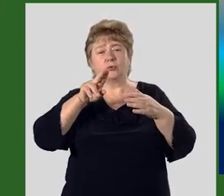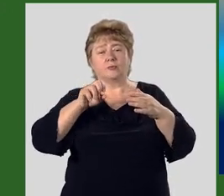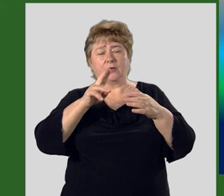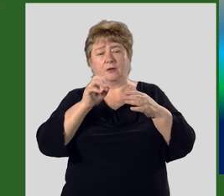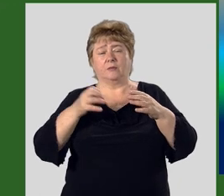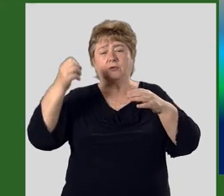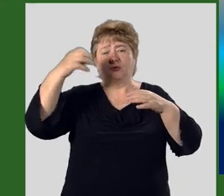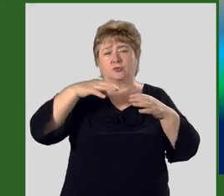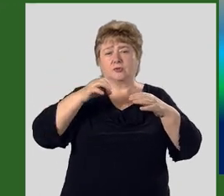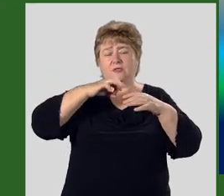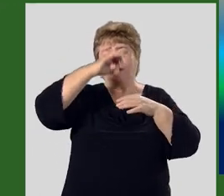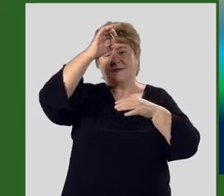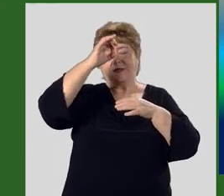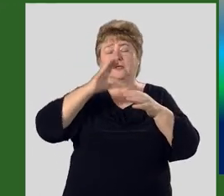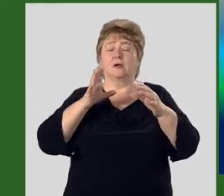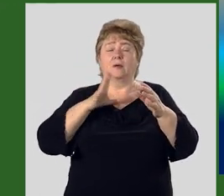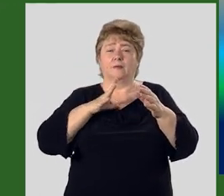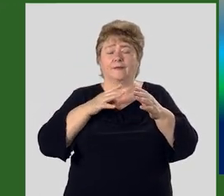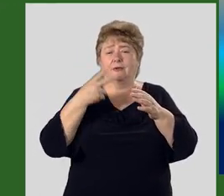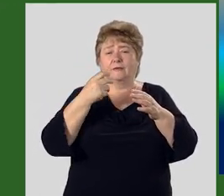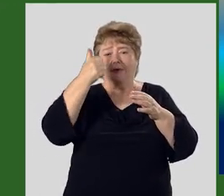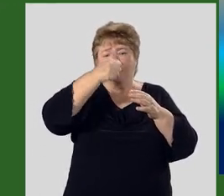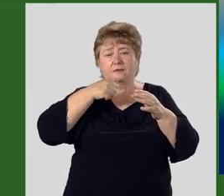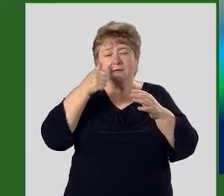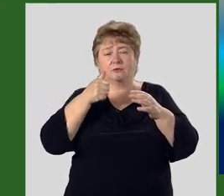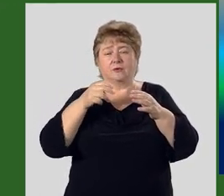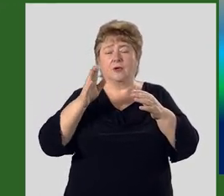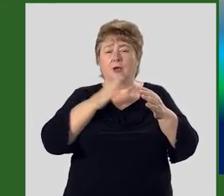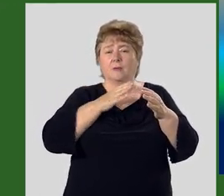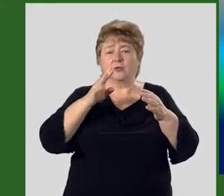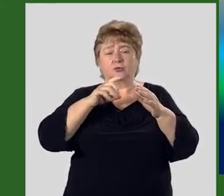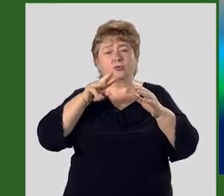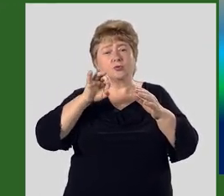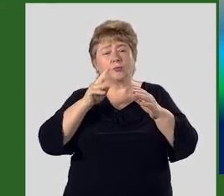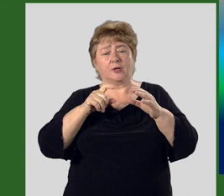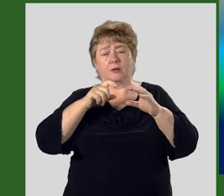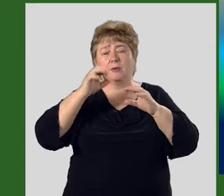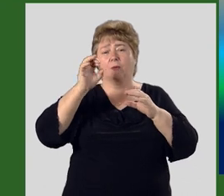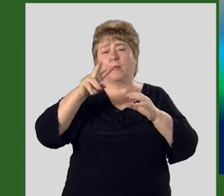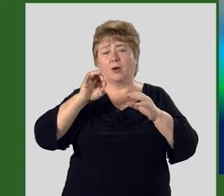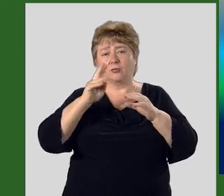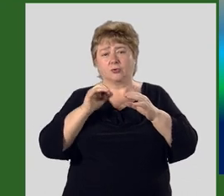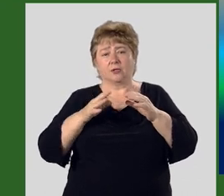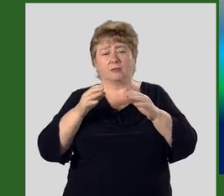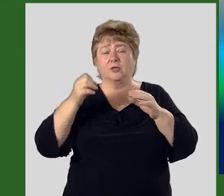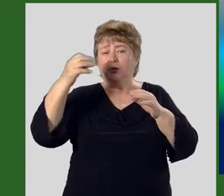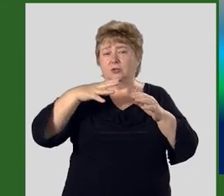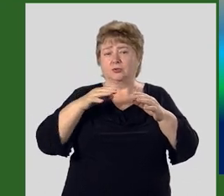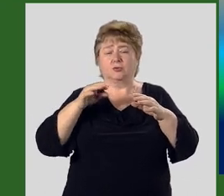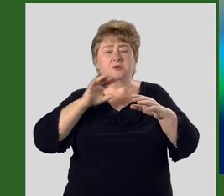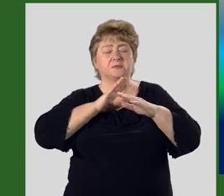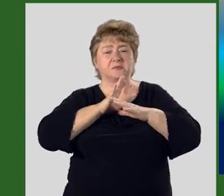тропиками Солнце в зените бывает дважды в год. Между тропиками и полюсами Солнце никогда не